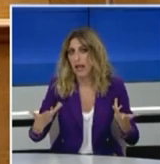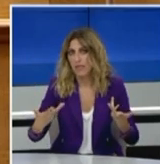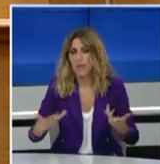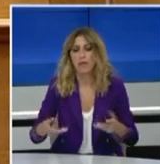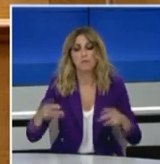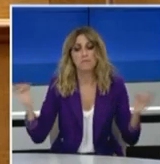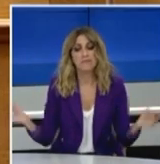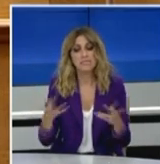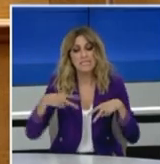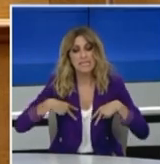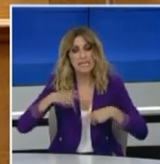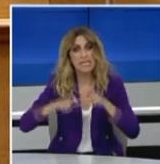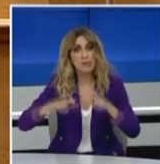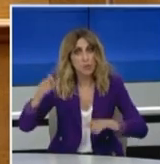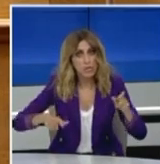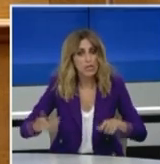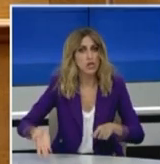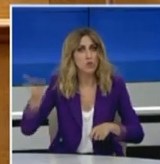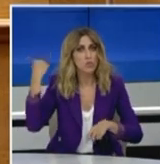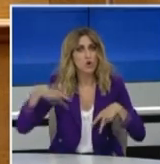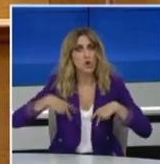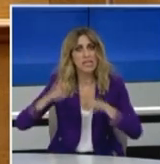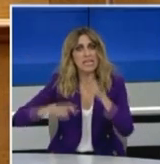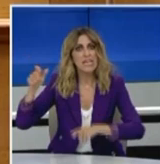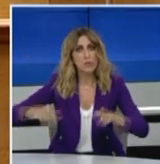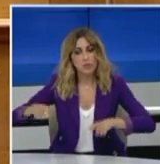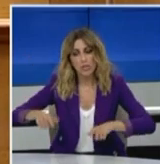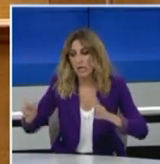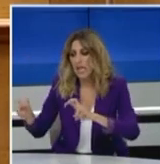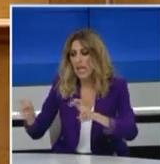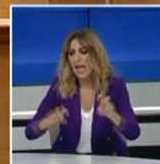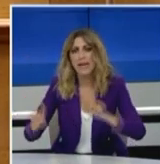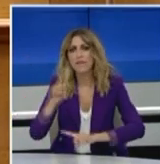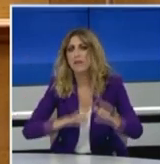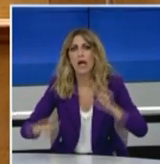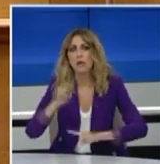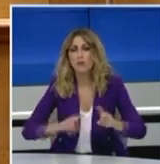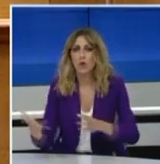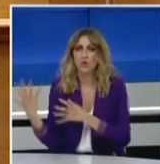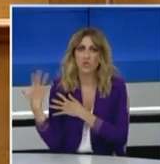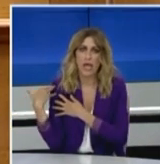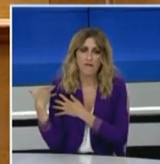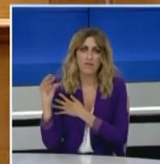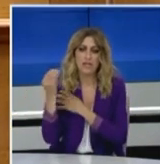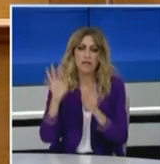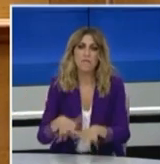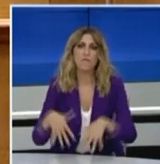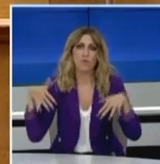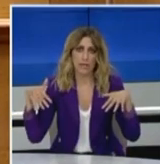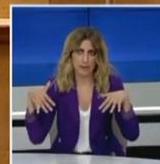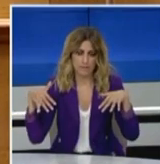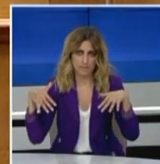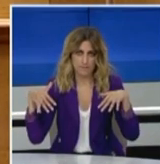για υπουργούς και πρώην υπουργούς καθορίζεται από τον εκάστοτε κοινοβουλευτικό και πολιτικό συσχετισμό.